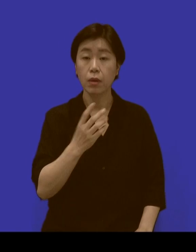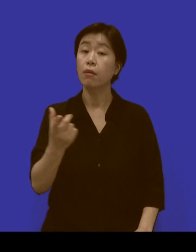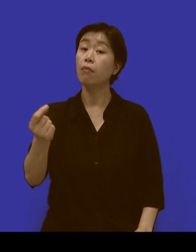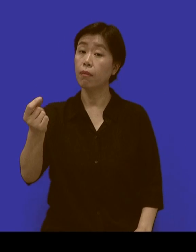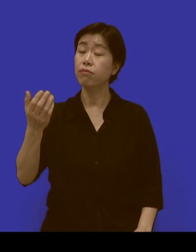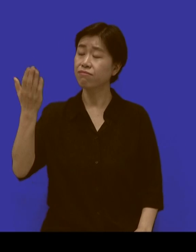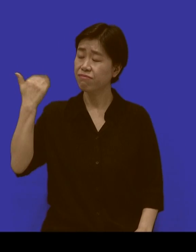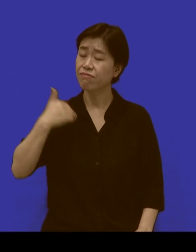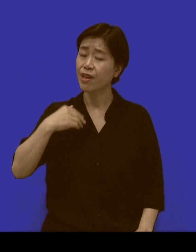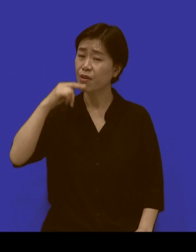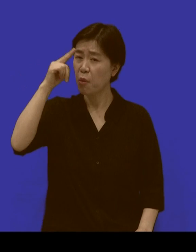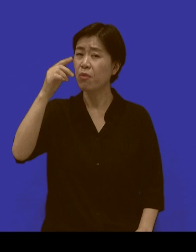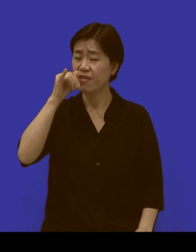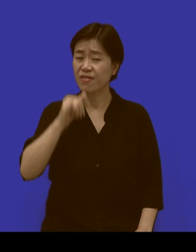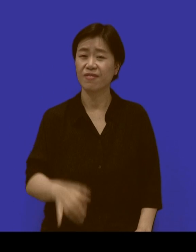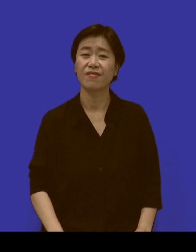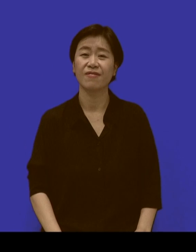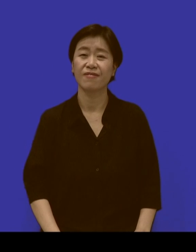교만했었어요. 교만했었고